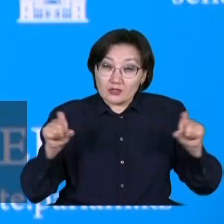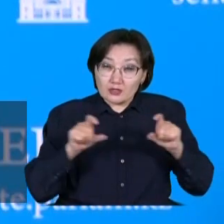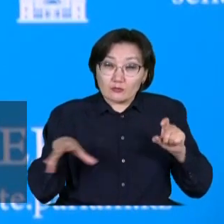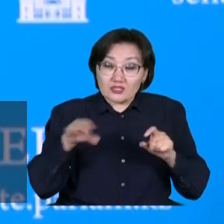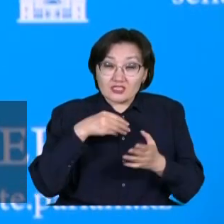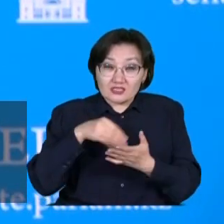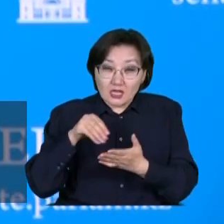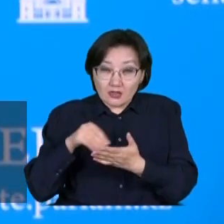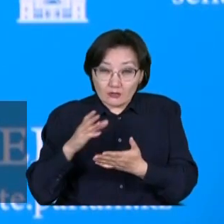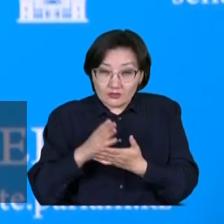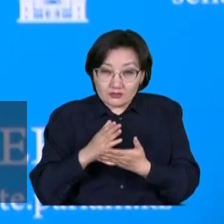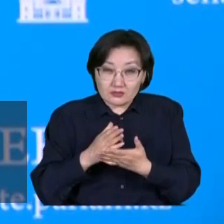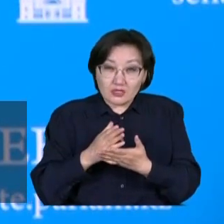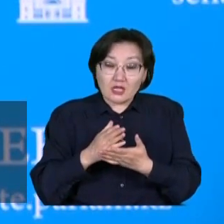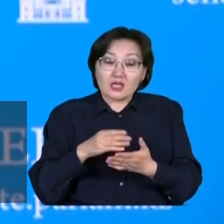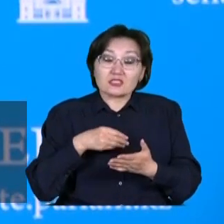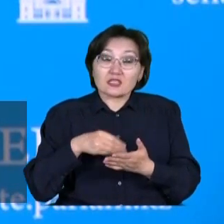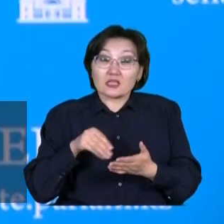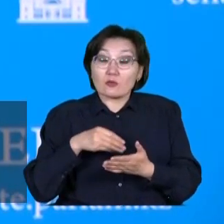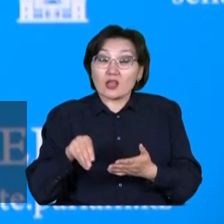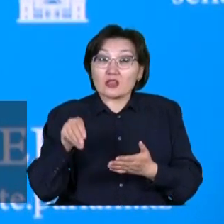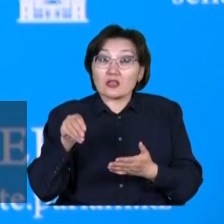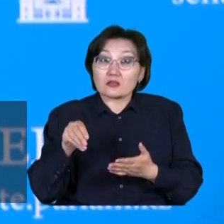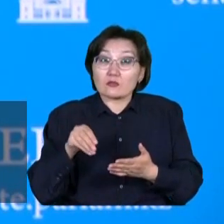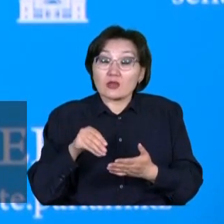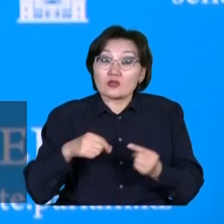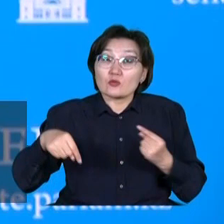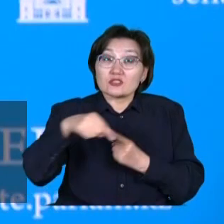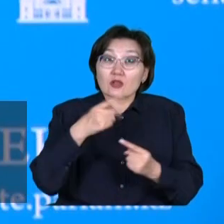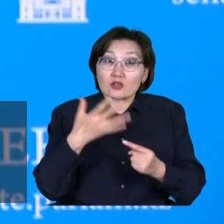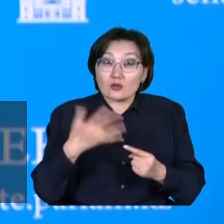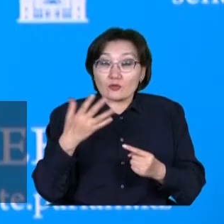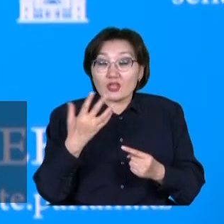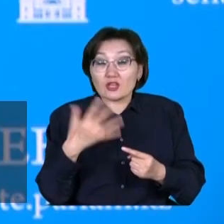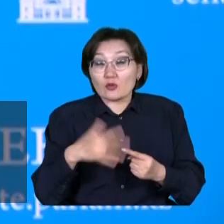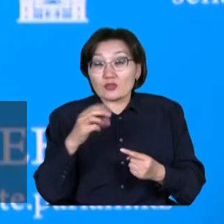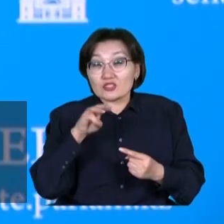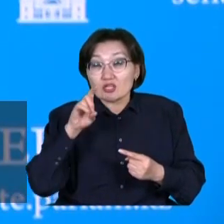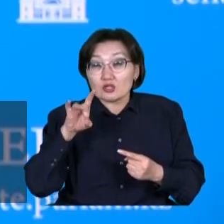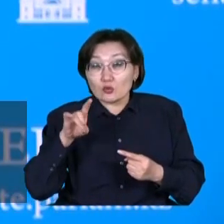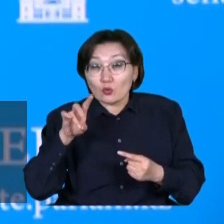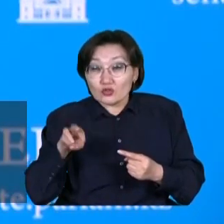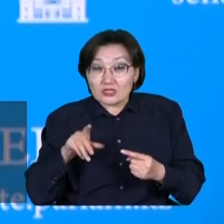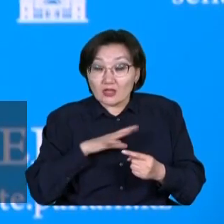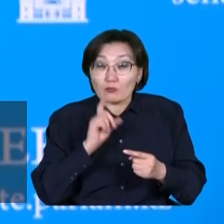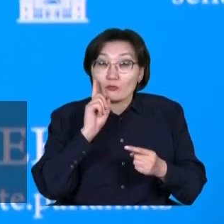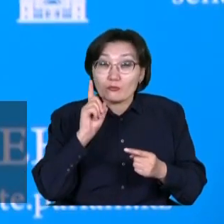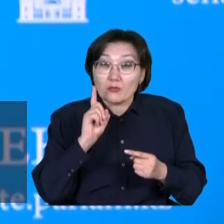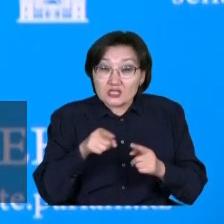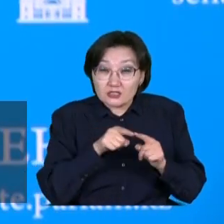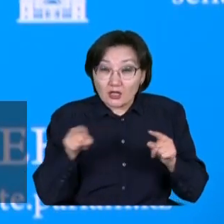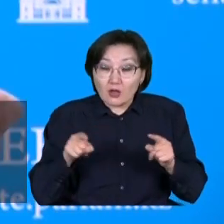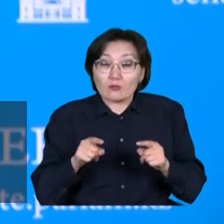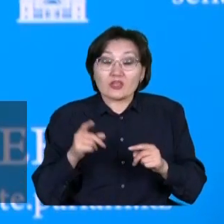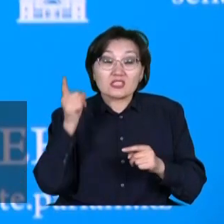сатып аласыздар, да? Сатып алушы ретінде. Олардың айналымы 55 триллионды құрады бір жылдың ішінде. Ал мынау